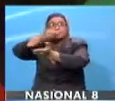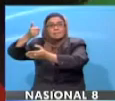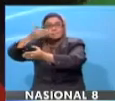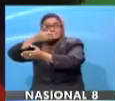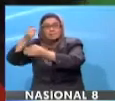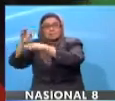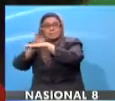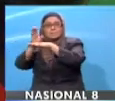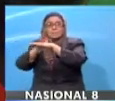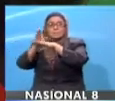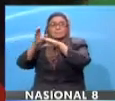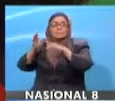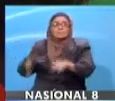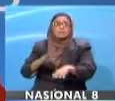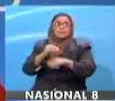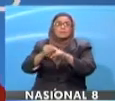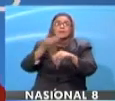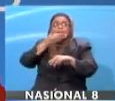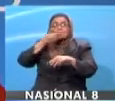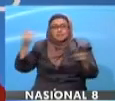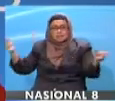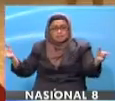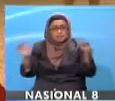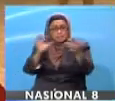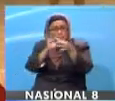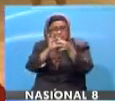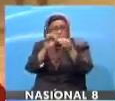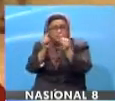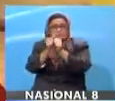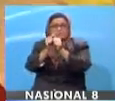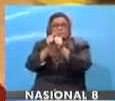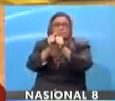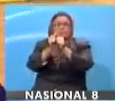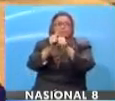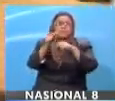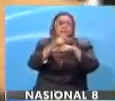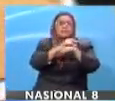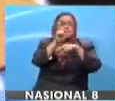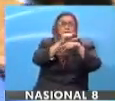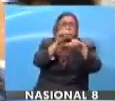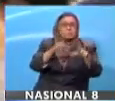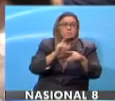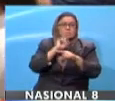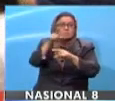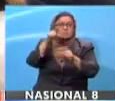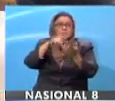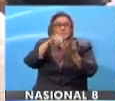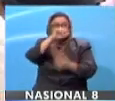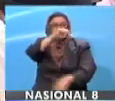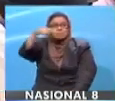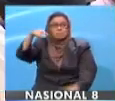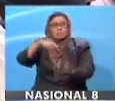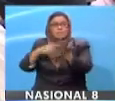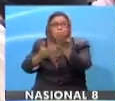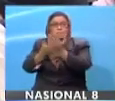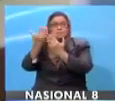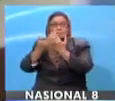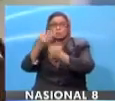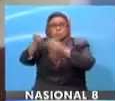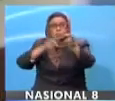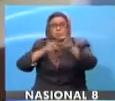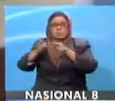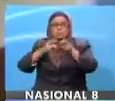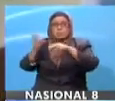their customers in this new era. Dilengkapi Microsoft Office, aplikasi ini memudahkan lagi urusan perniagaan dan